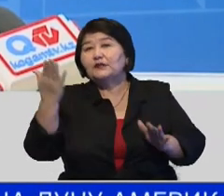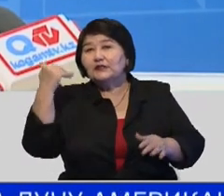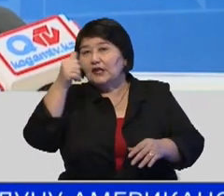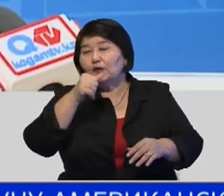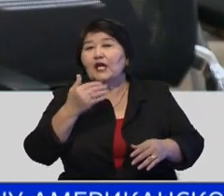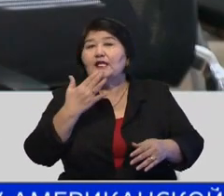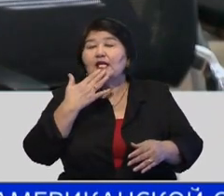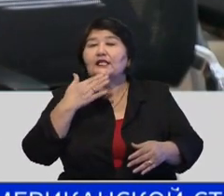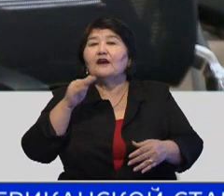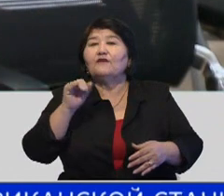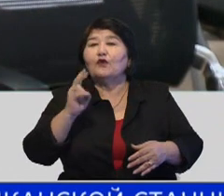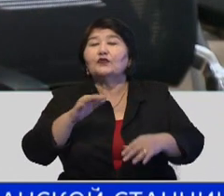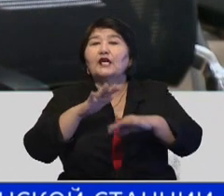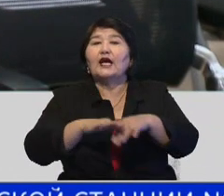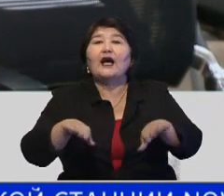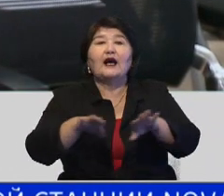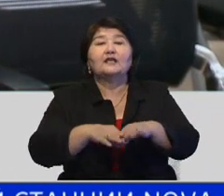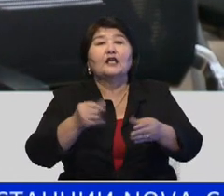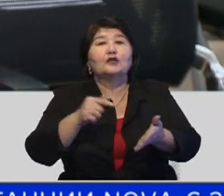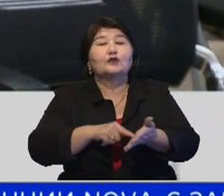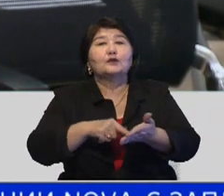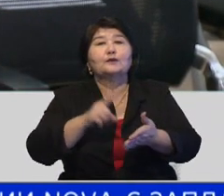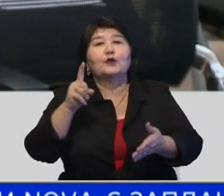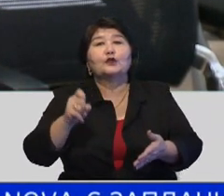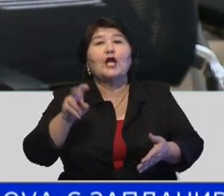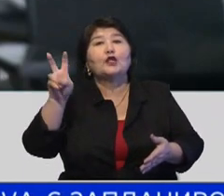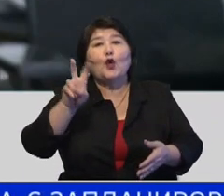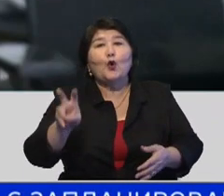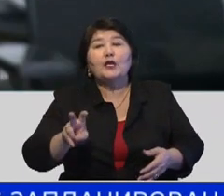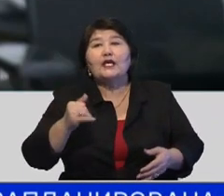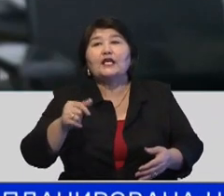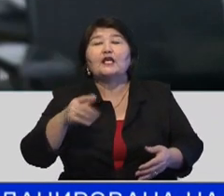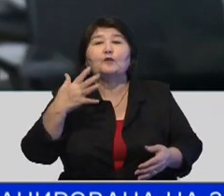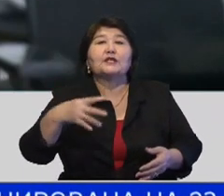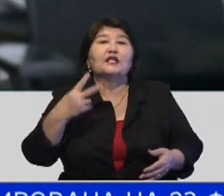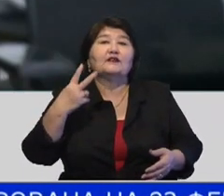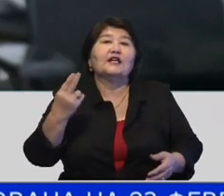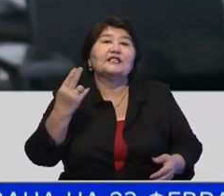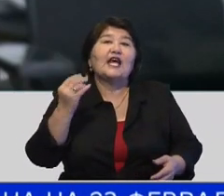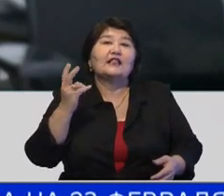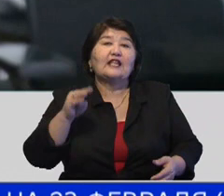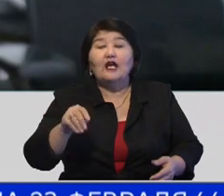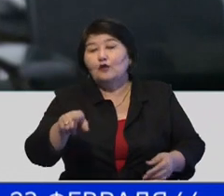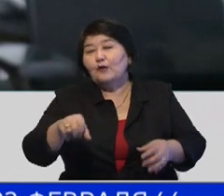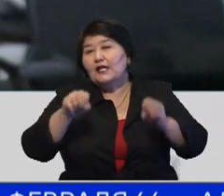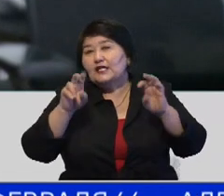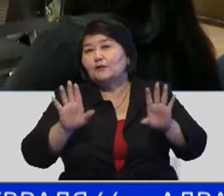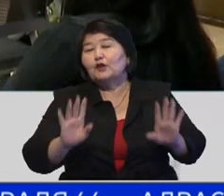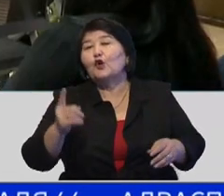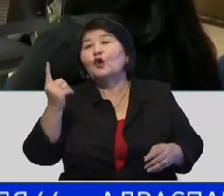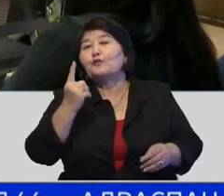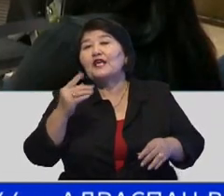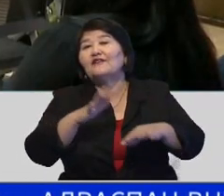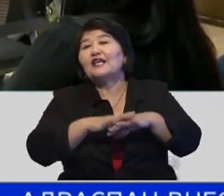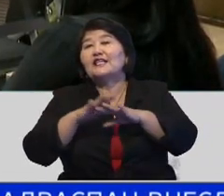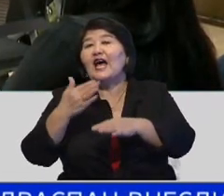год из национального фонда начислена одинаковая сумма в размере 100 долларов и 52 цента по словам специалистов это лишь первые